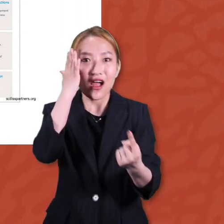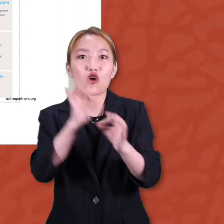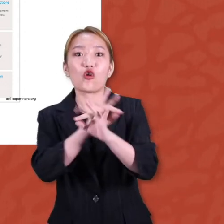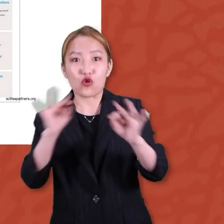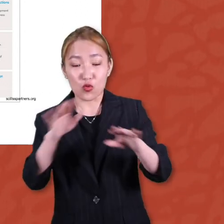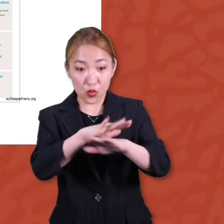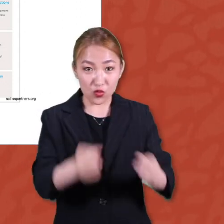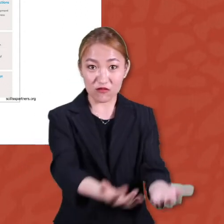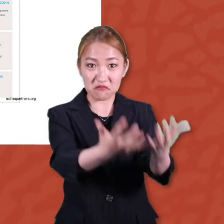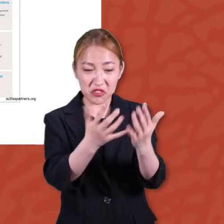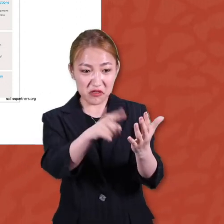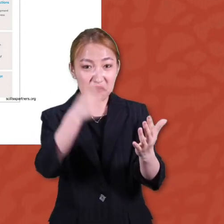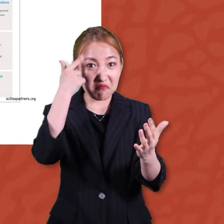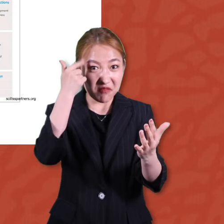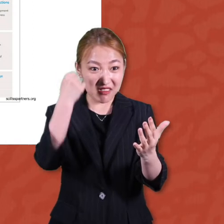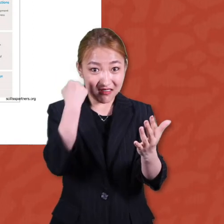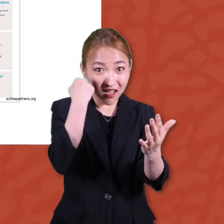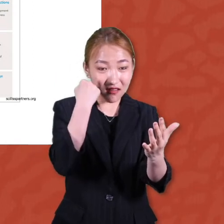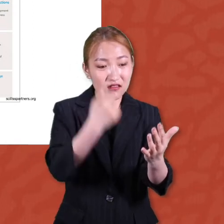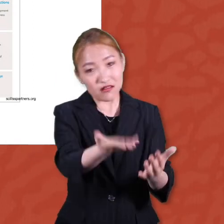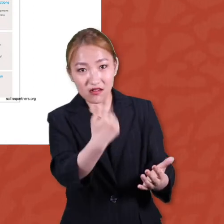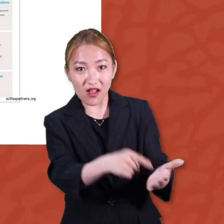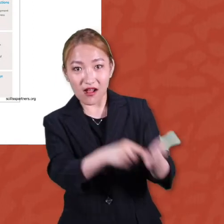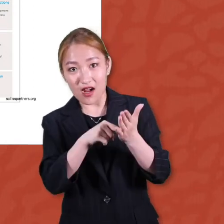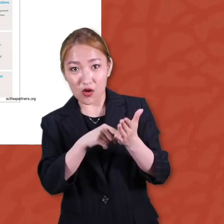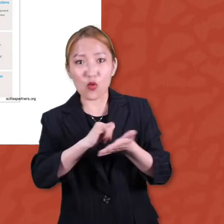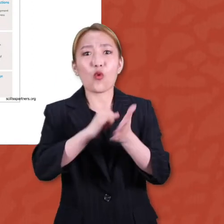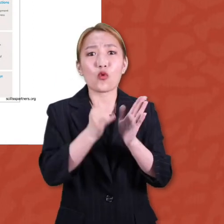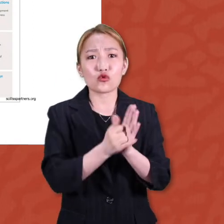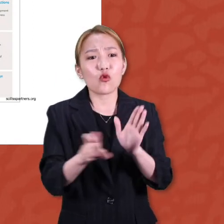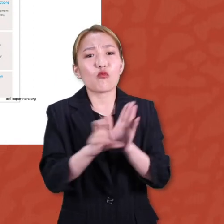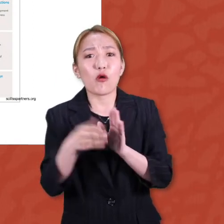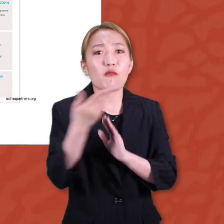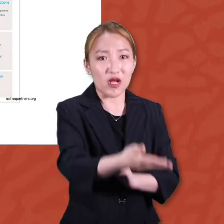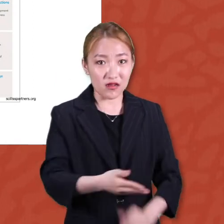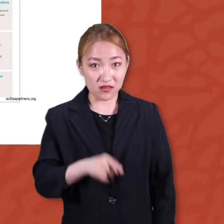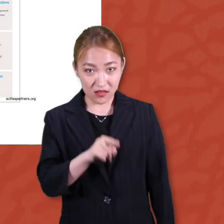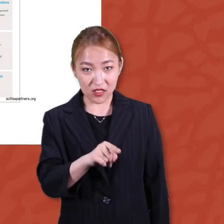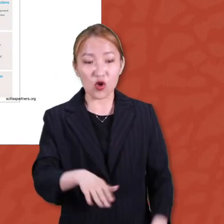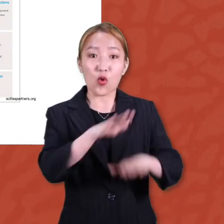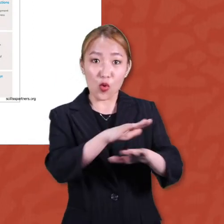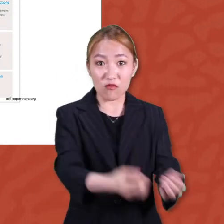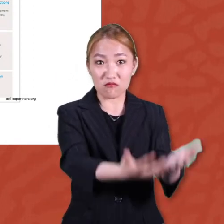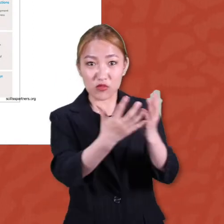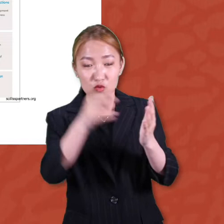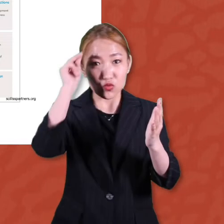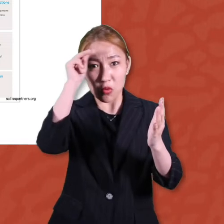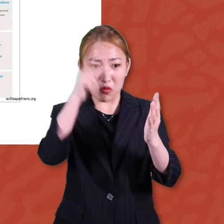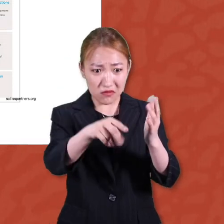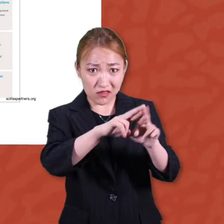Суралцагчдад мэддэг зүйлээ харуулах боломжийг олгох илэрхийлэх олон хэрэгслүүд. Мөн суралцагчдын суралцахуйн